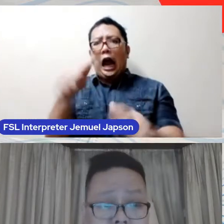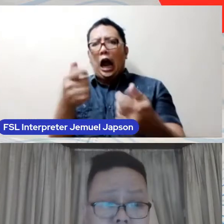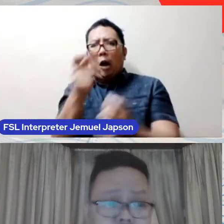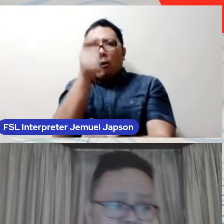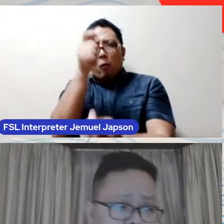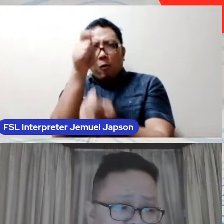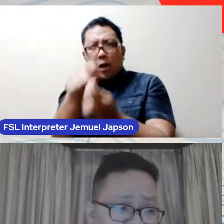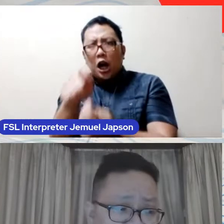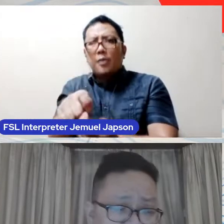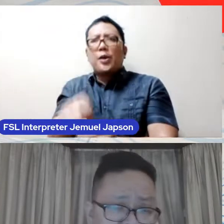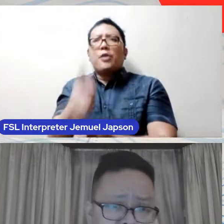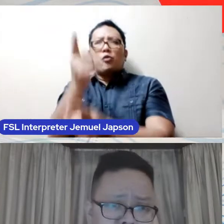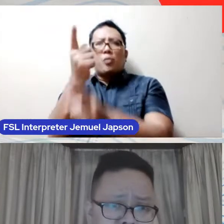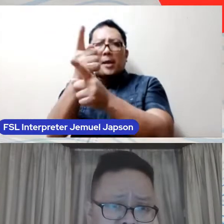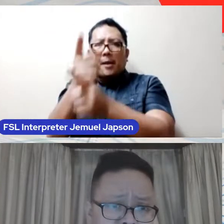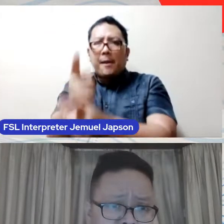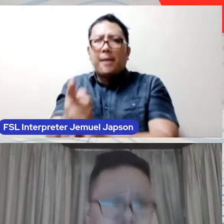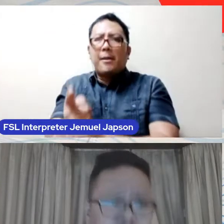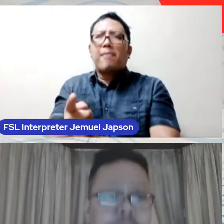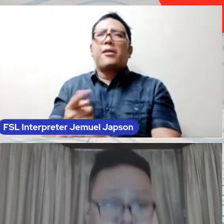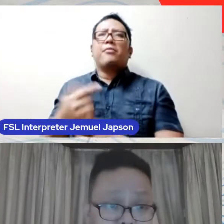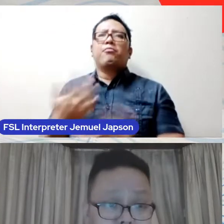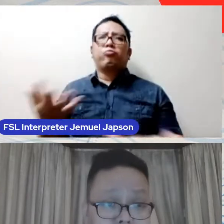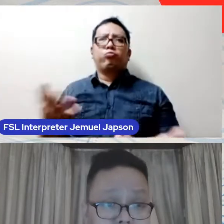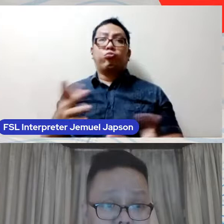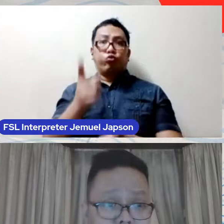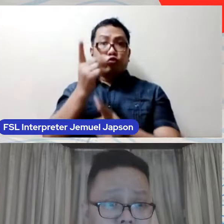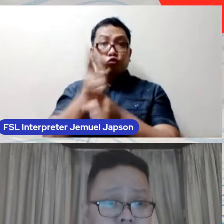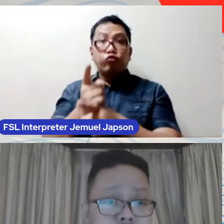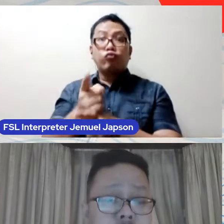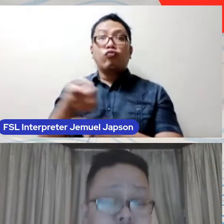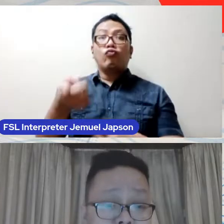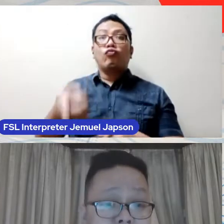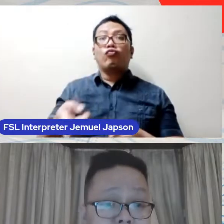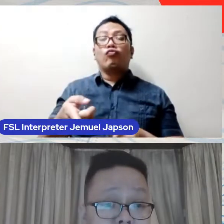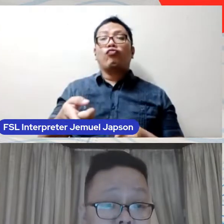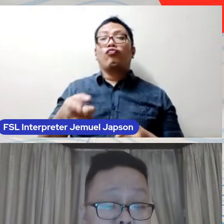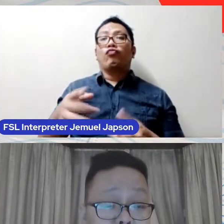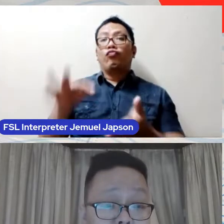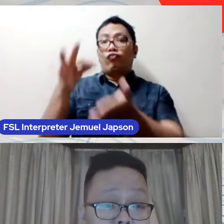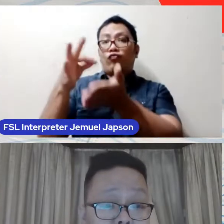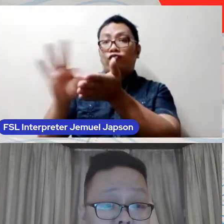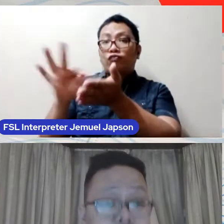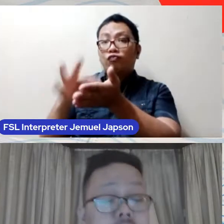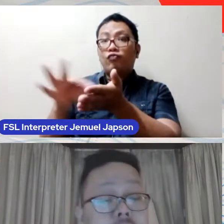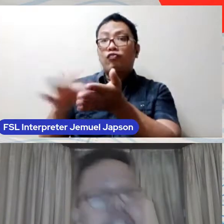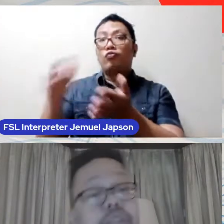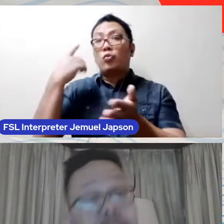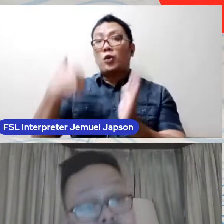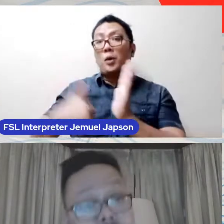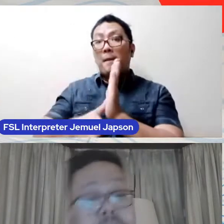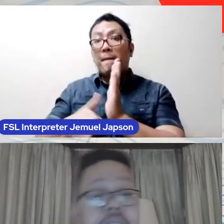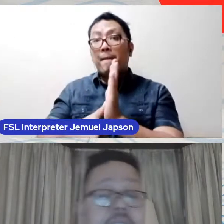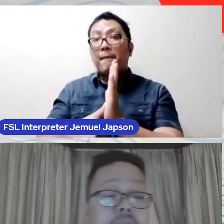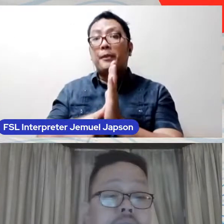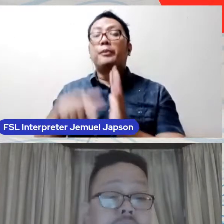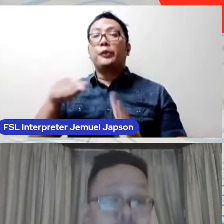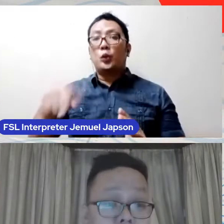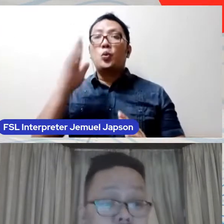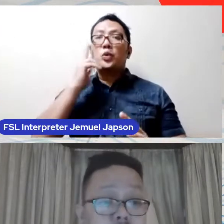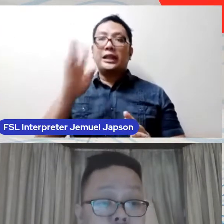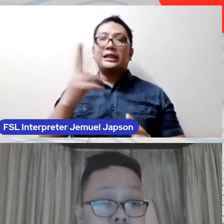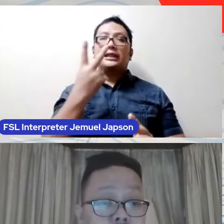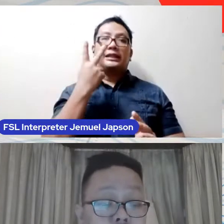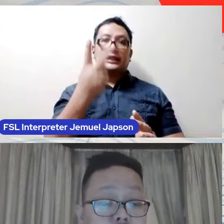ibig sabihin, kung gaano katama yung pagbilang nila ng boto natin, dito natin makikita